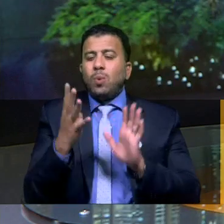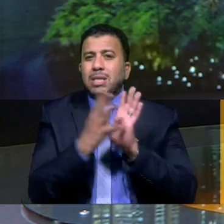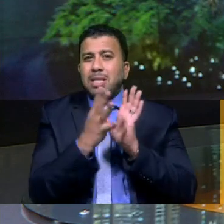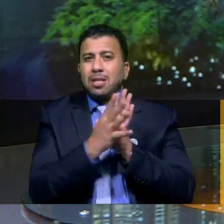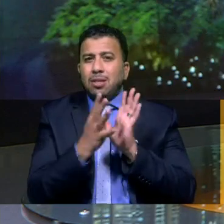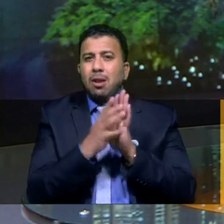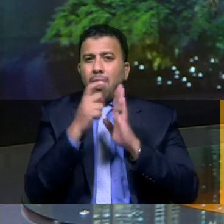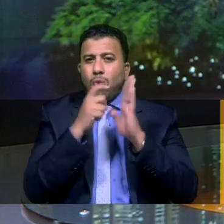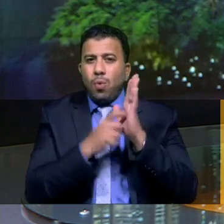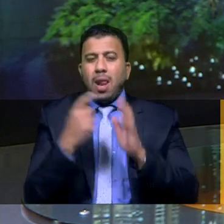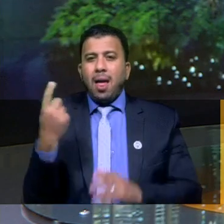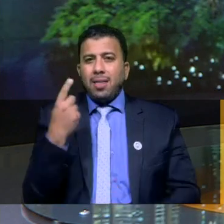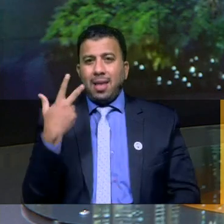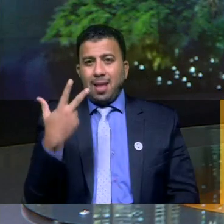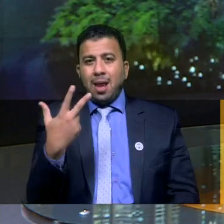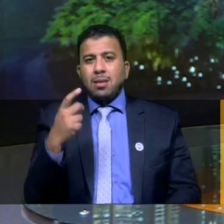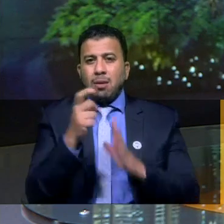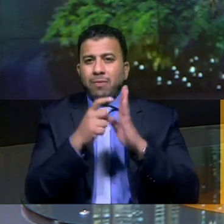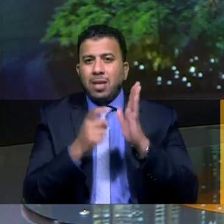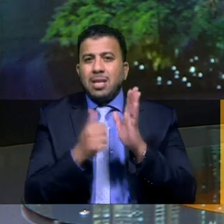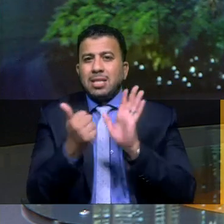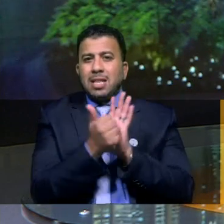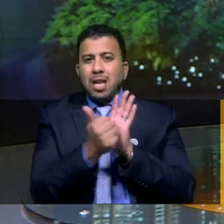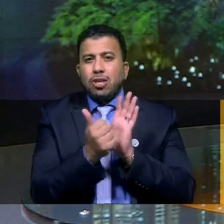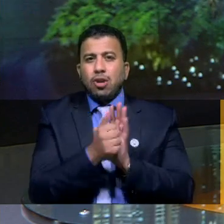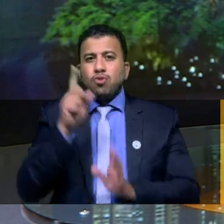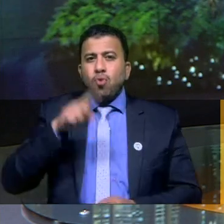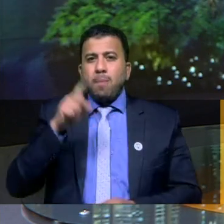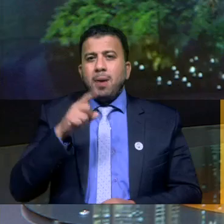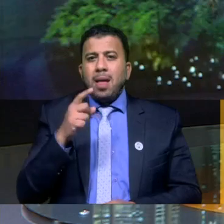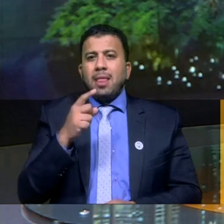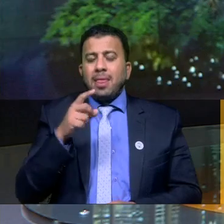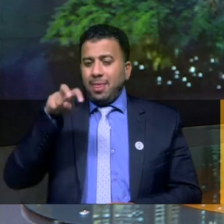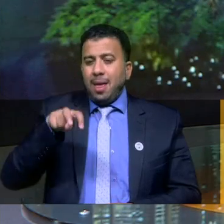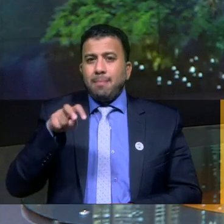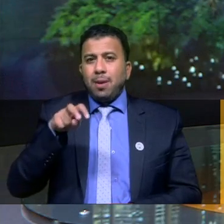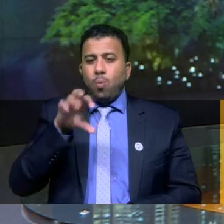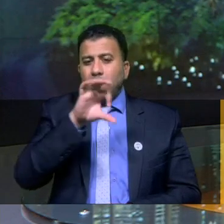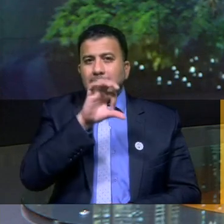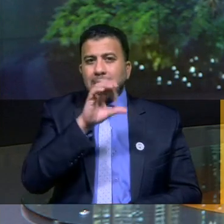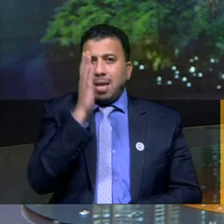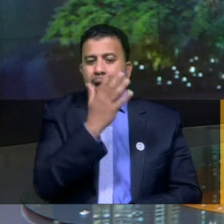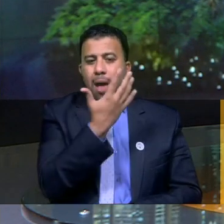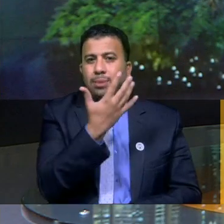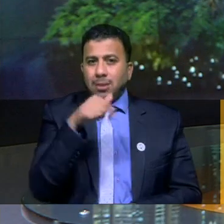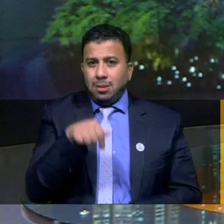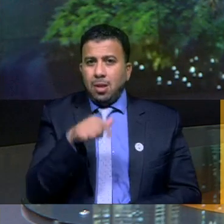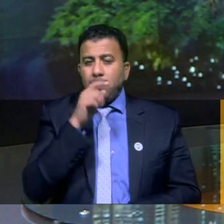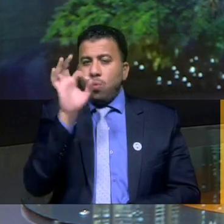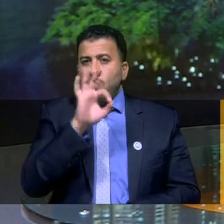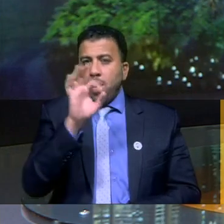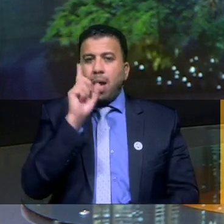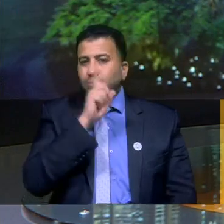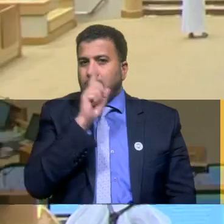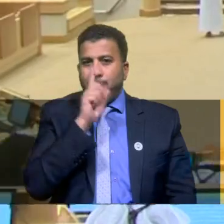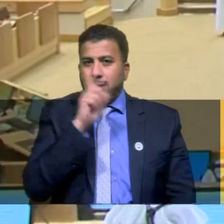18 و19 من دور الانعقاد العادي 3 للفصل التشريعي 16 يومي 8 و9 من مايو الجاري في مقره